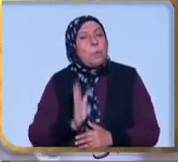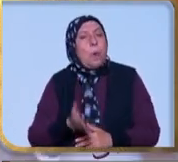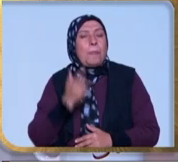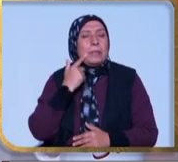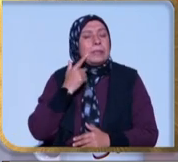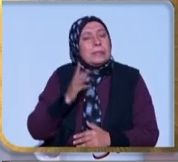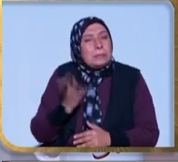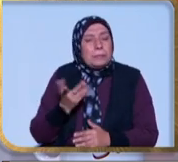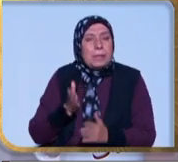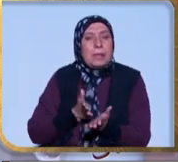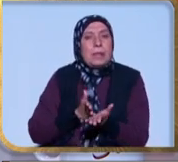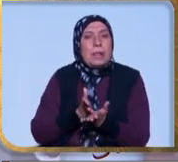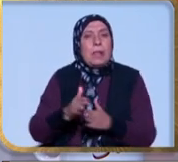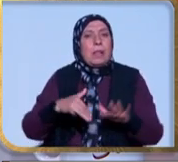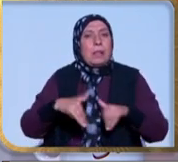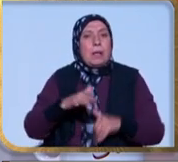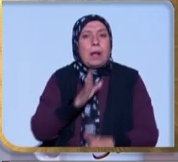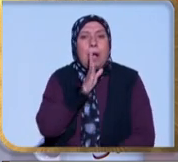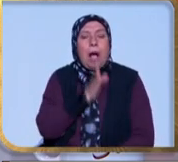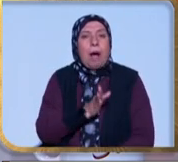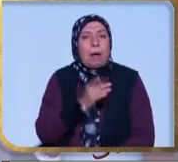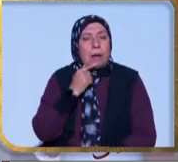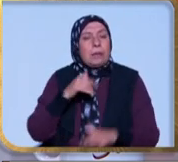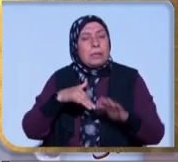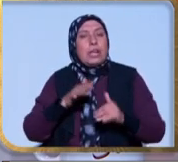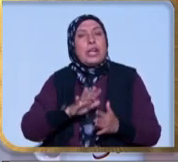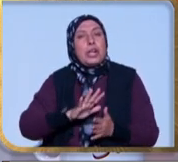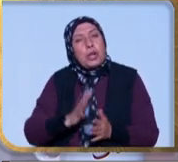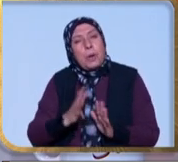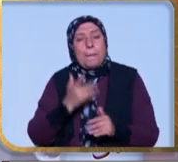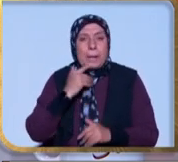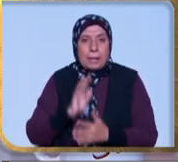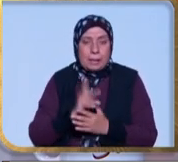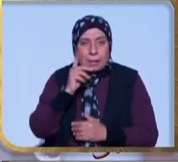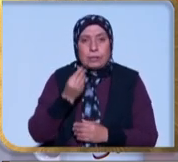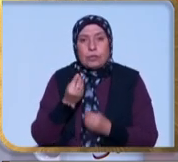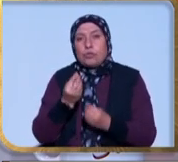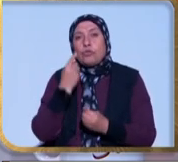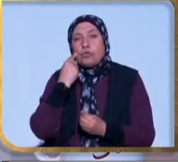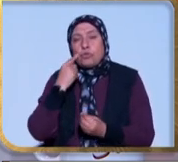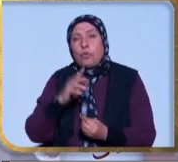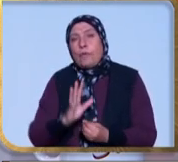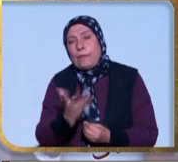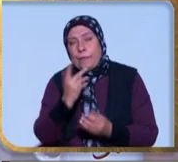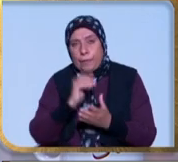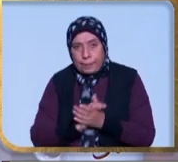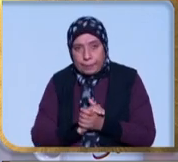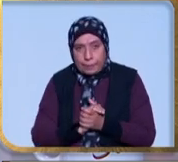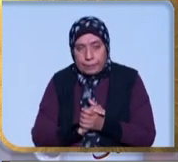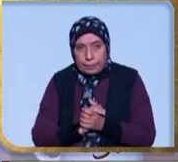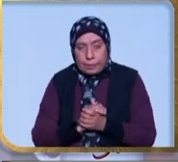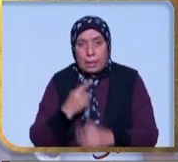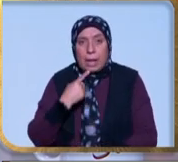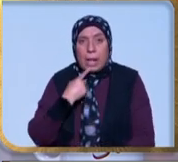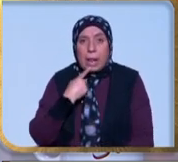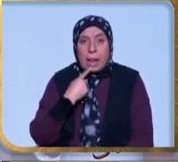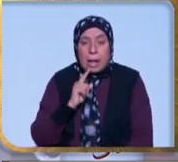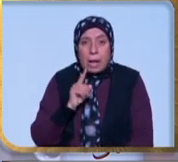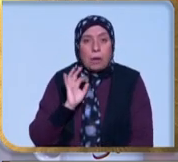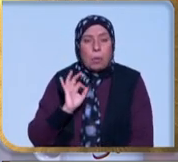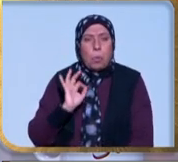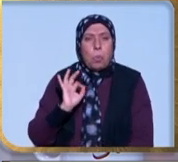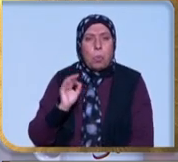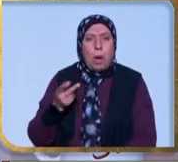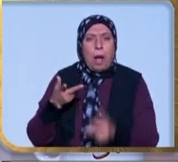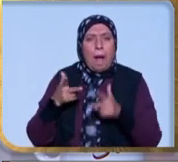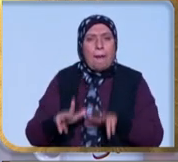طريق قلوبهم إلى الحق البين الواضح. لكن الحقيقة فرعون تمادى،